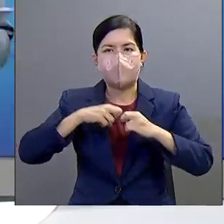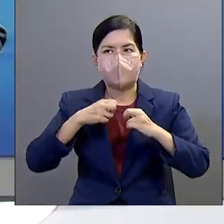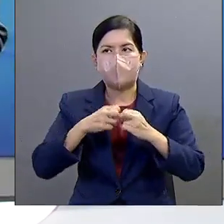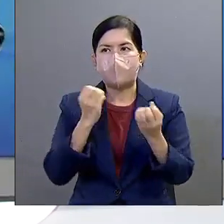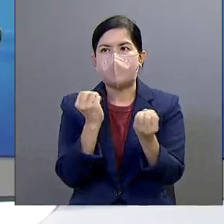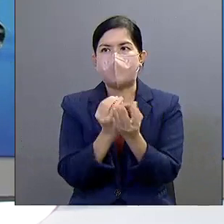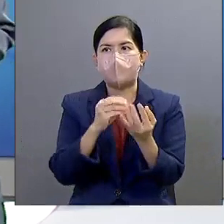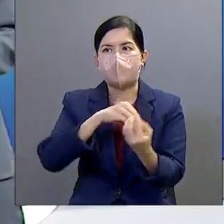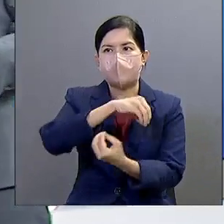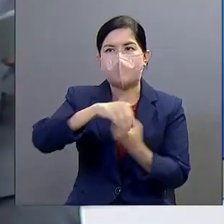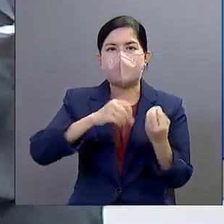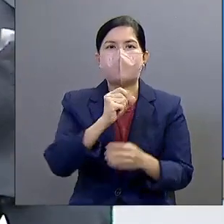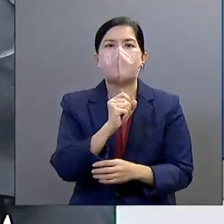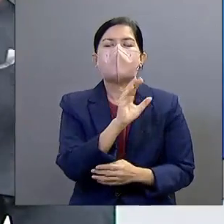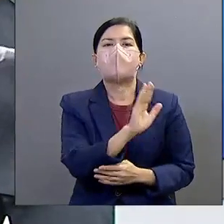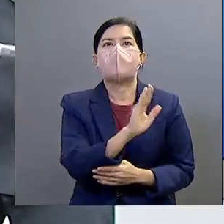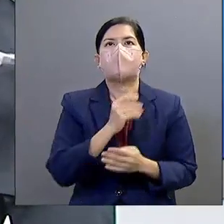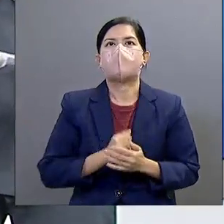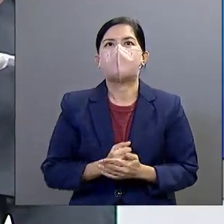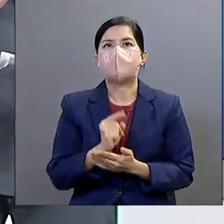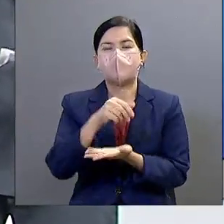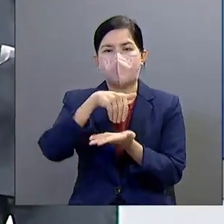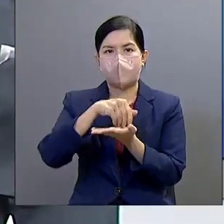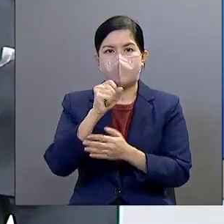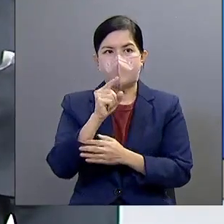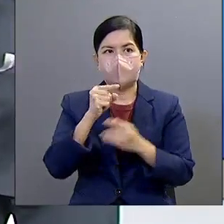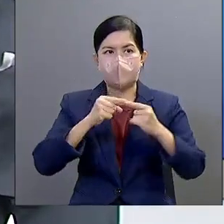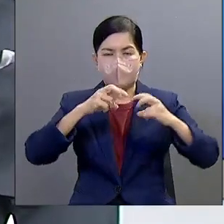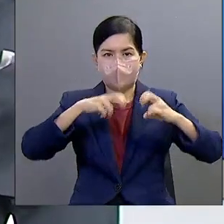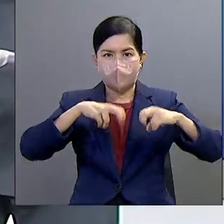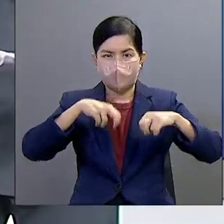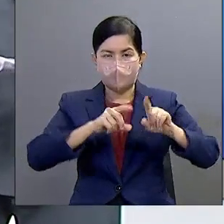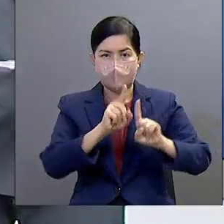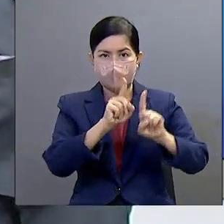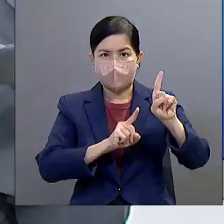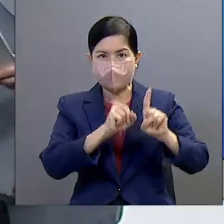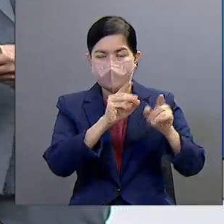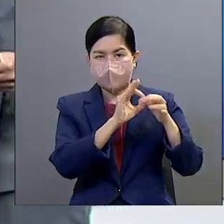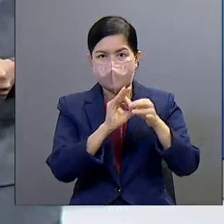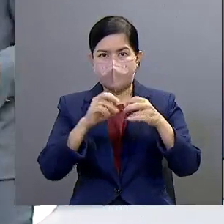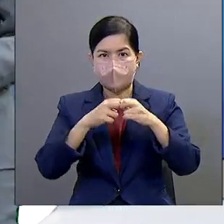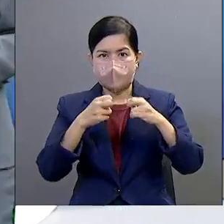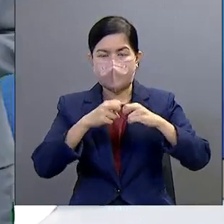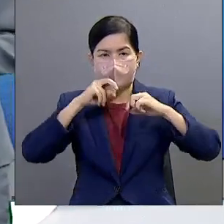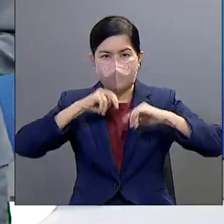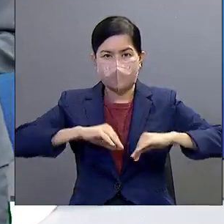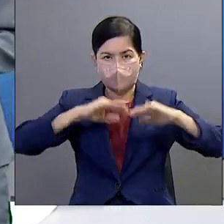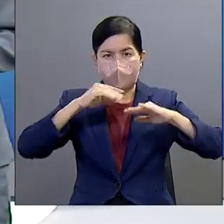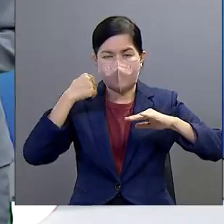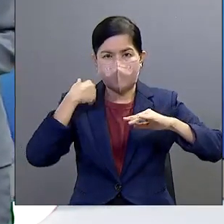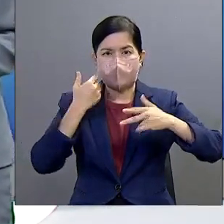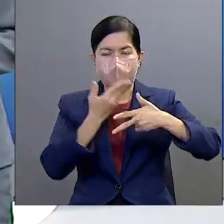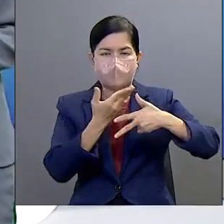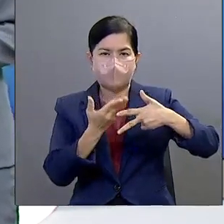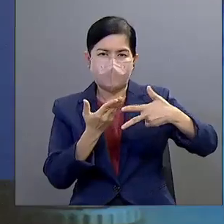ยค่ะวิจัยกรุงศรีนะคะมีการประเมินพื้นที่ที่จะได้รับผลกระทบจากภาวะน้ำท่วมเป็น3กรณีนะคะกรณีที่ได้รับ